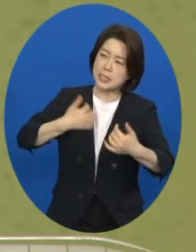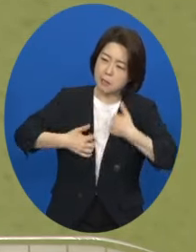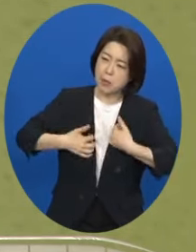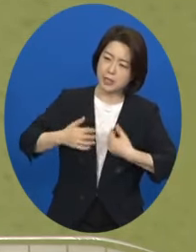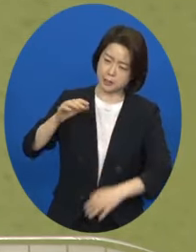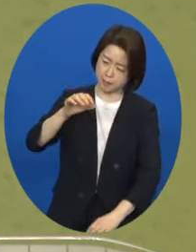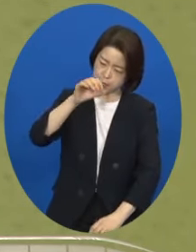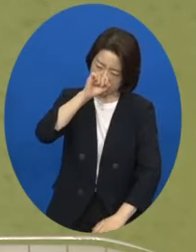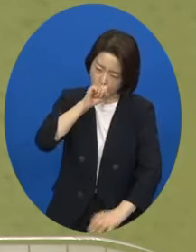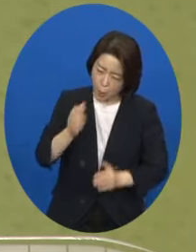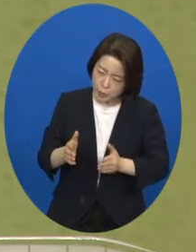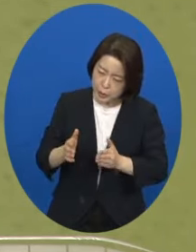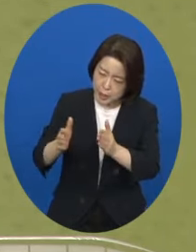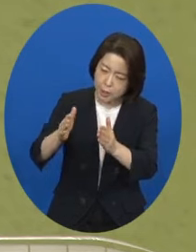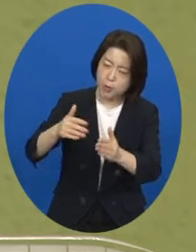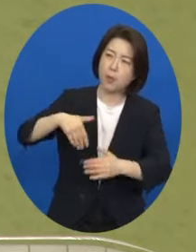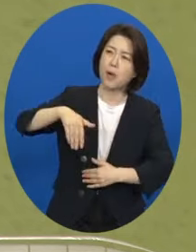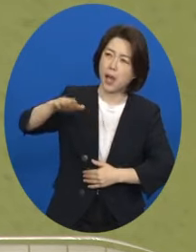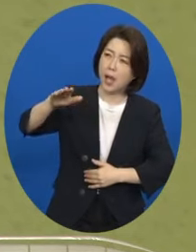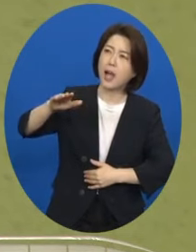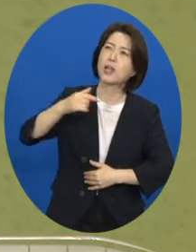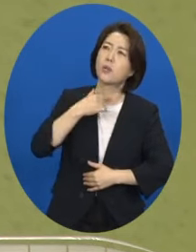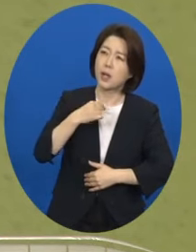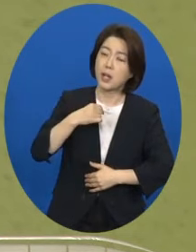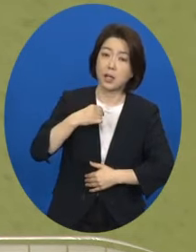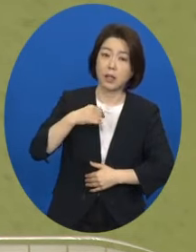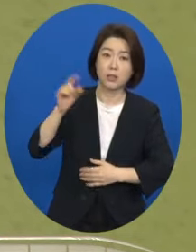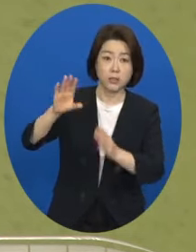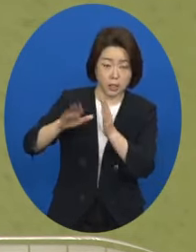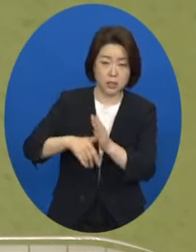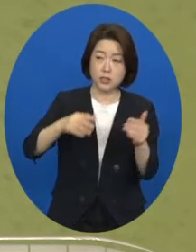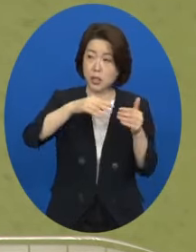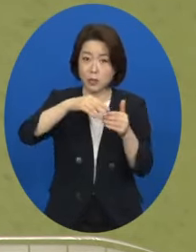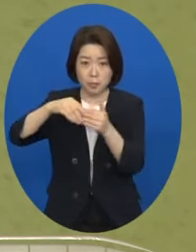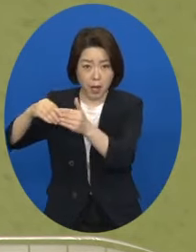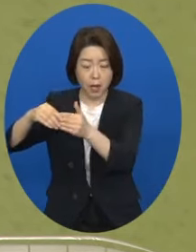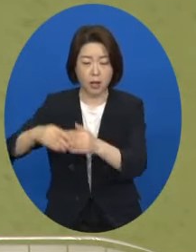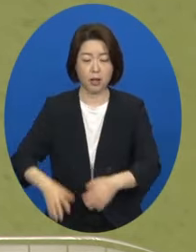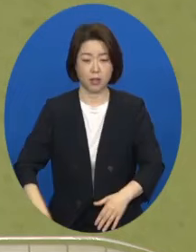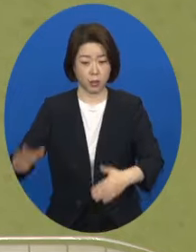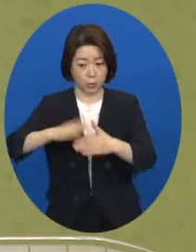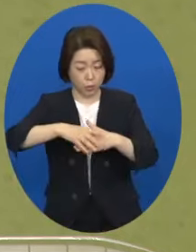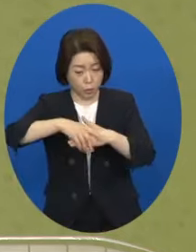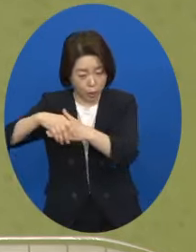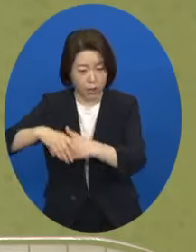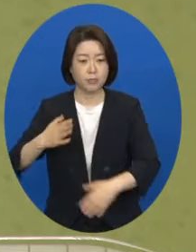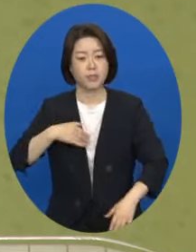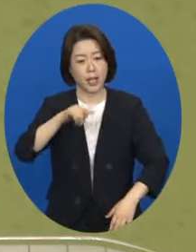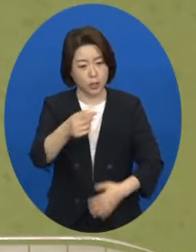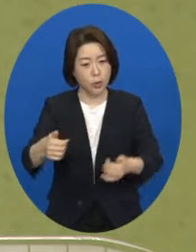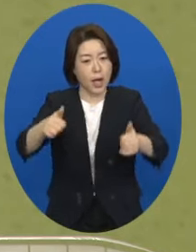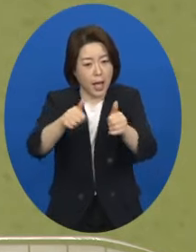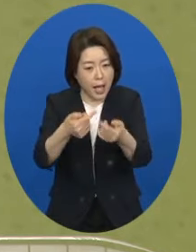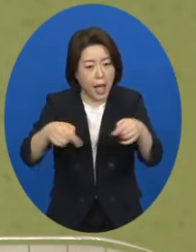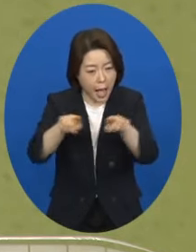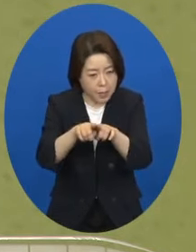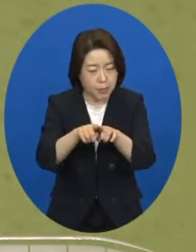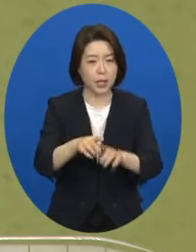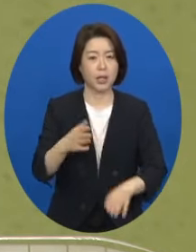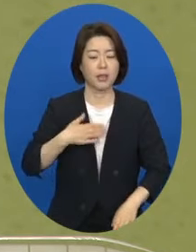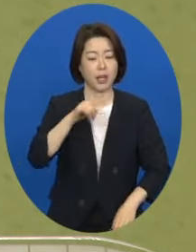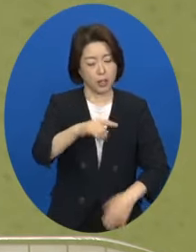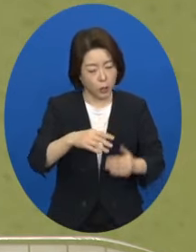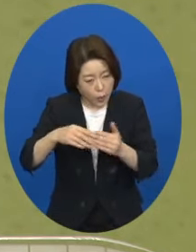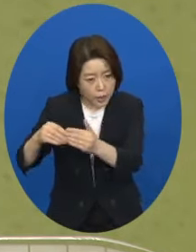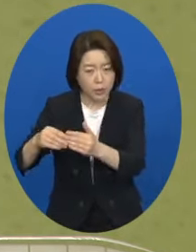내 손을 붙잡아 주십시오 라고 할 때에 하나님이 뭐라고 하신다고요? 너와 함께한다, 내가 너를 인도할 거야, 그러니까 나에게 순종해